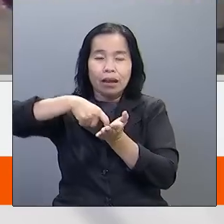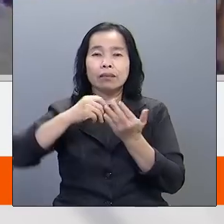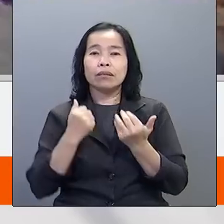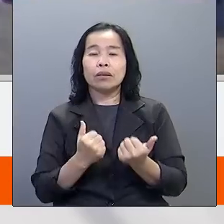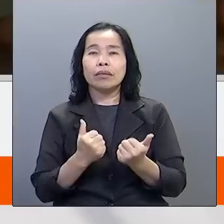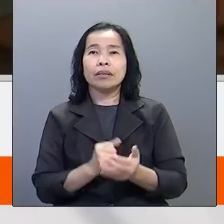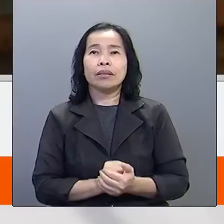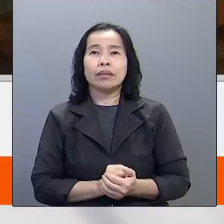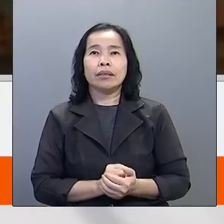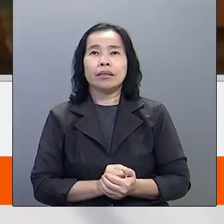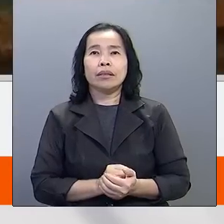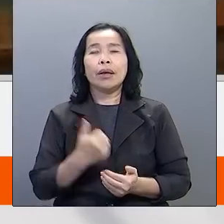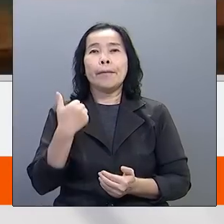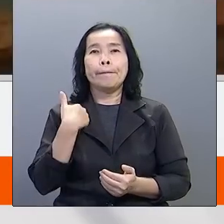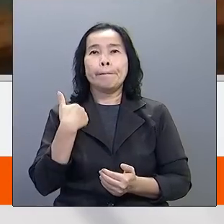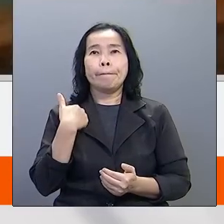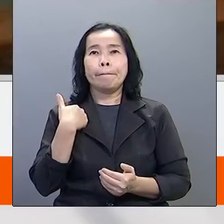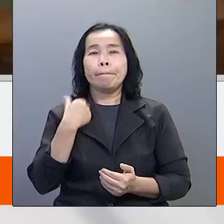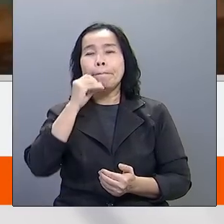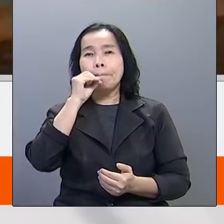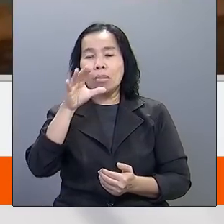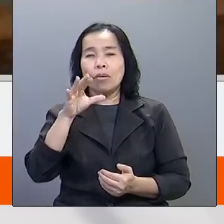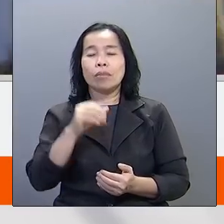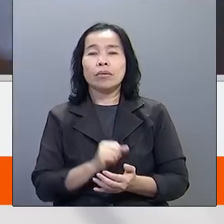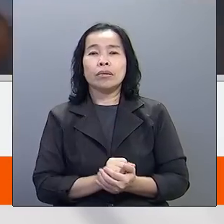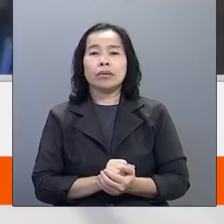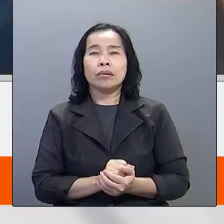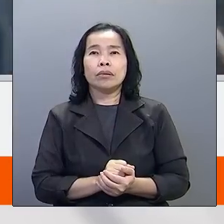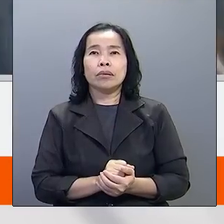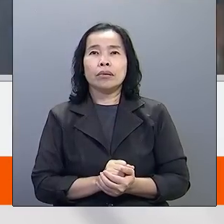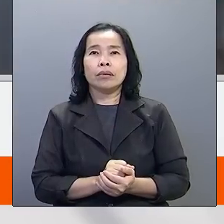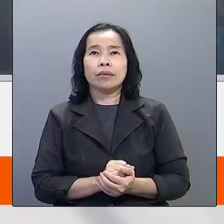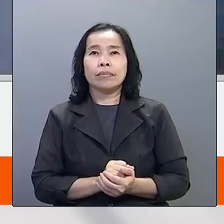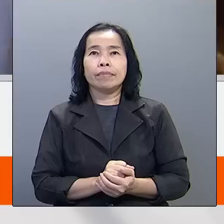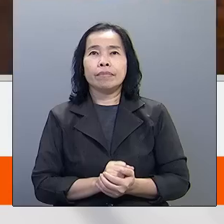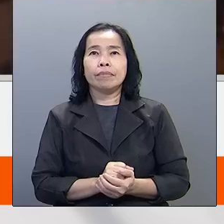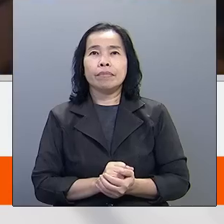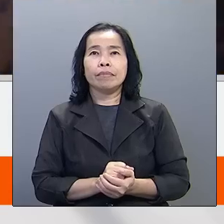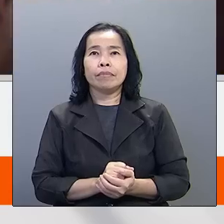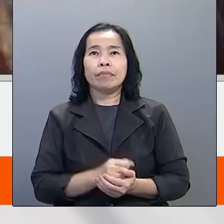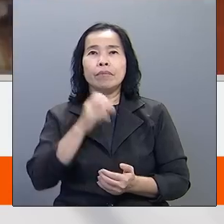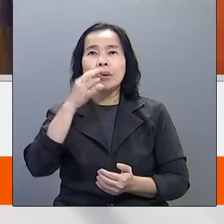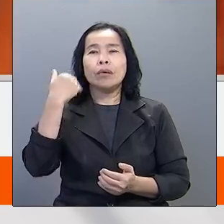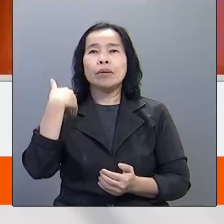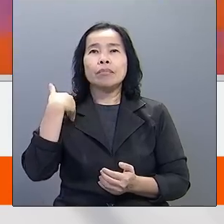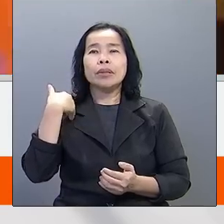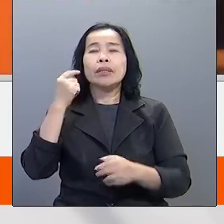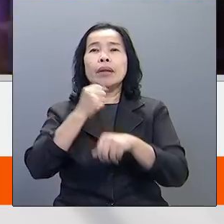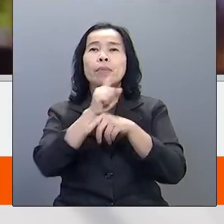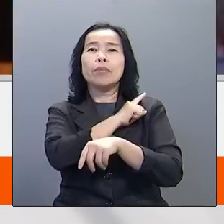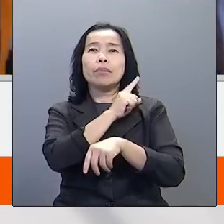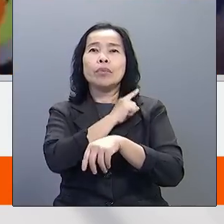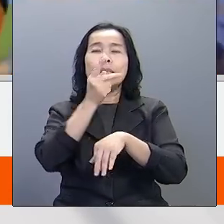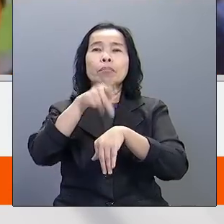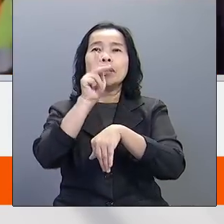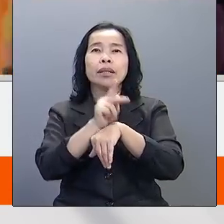นี่ยได้มอบหมายให้ผู้บัญชาการกองเรือยุทธการนะครับพลเอกอดุลพันเทียมเนี่ยเป็นประธานในการตั้งคณะกรรม